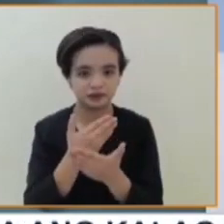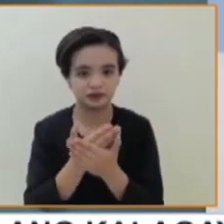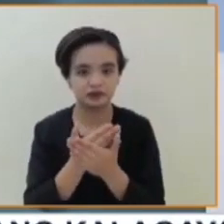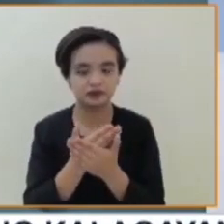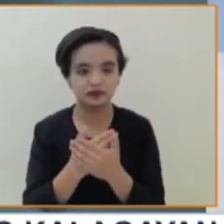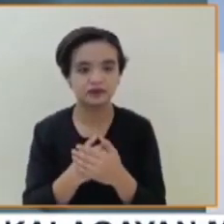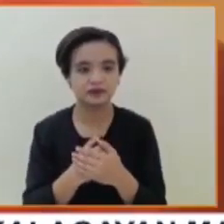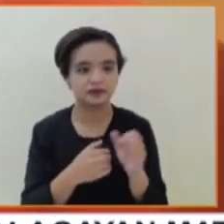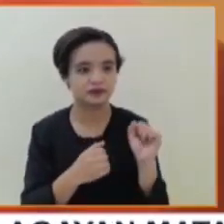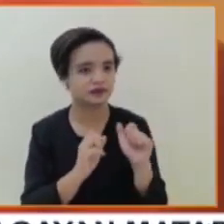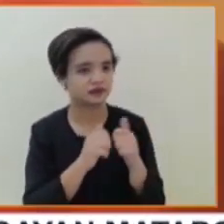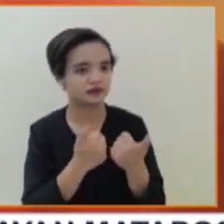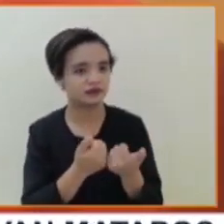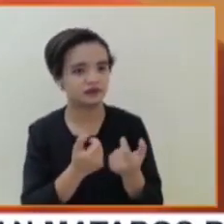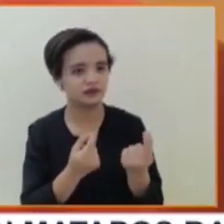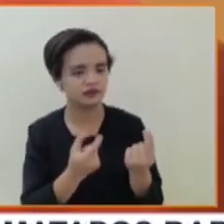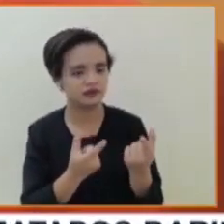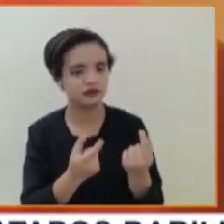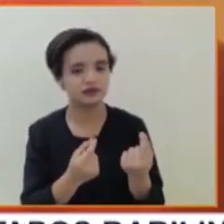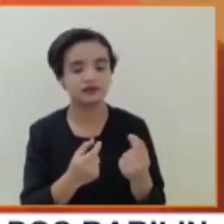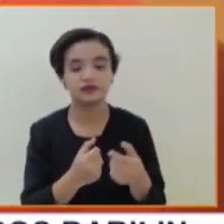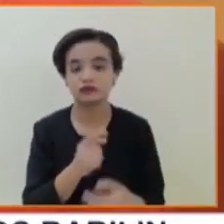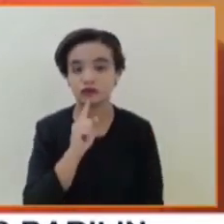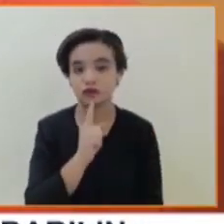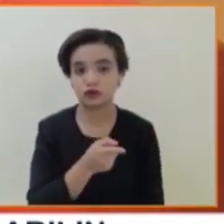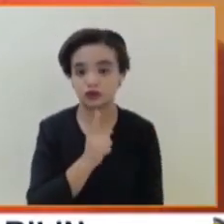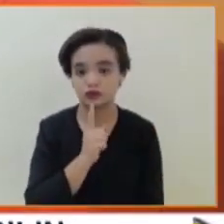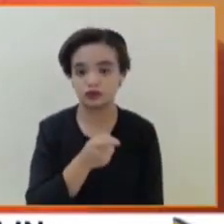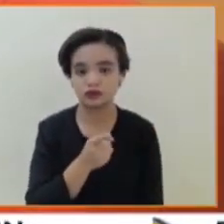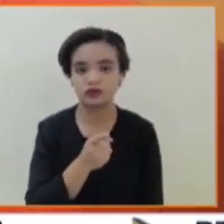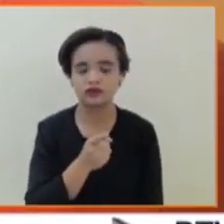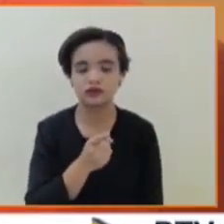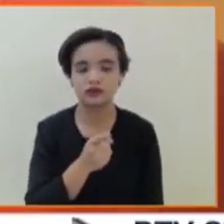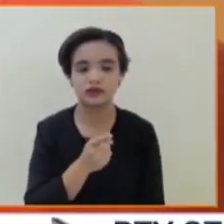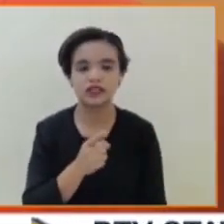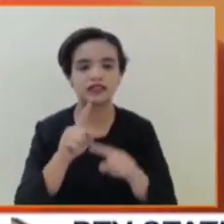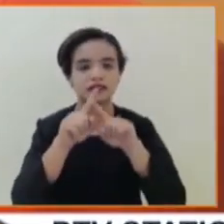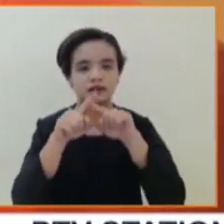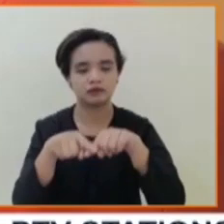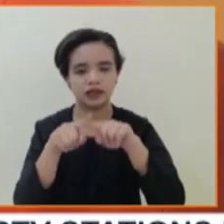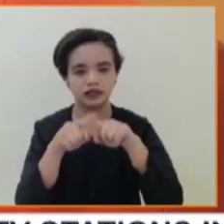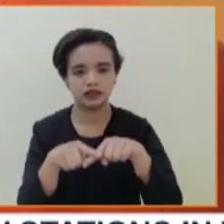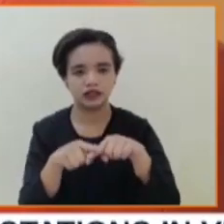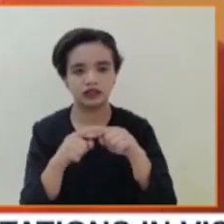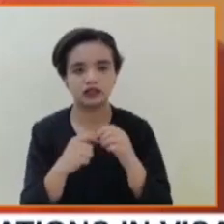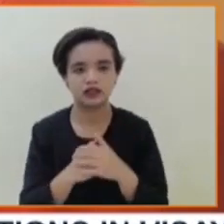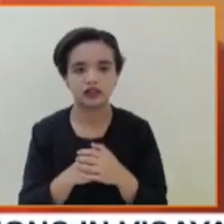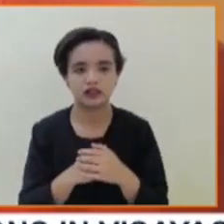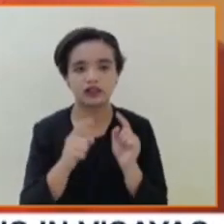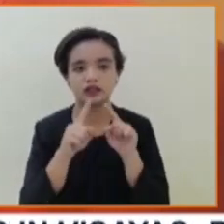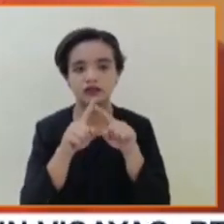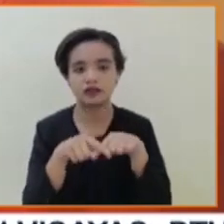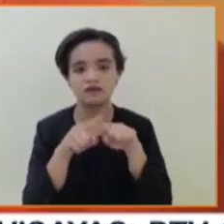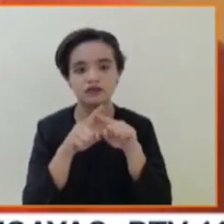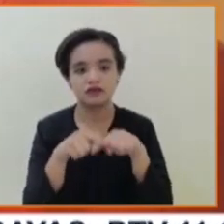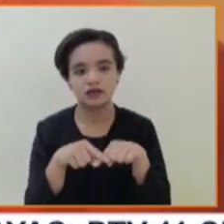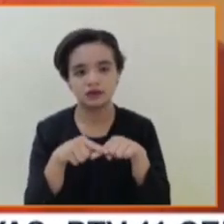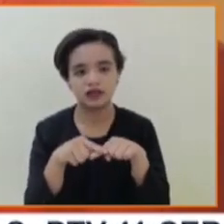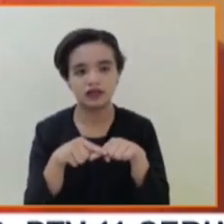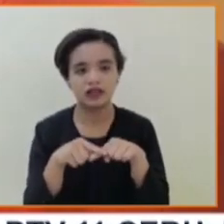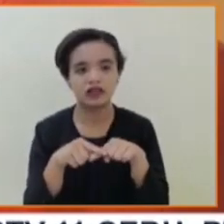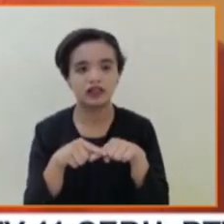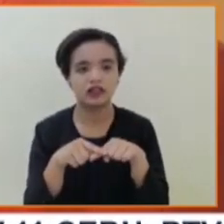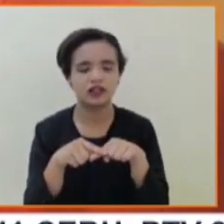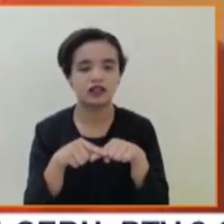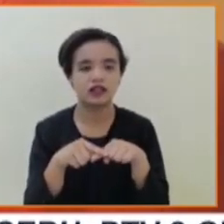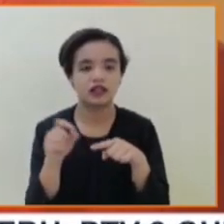to? Usually, yung isang ganto, depende siya kung nasa ano eh. Depende siya kung nasa mood ako eh.